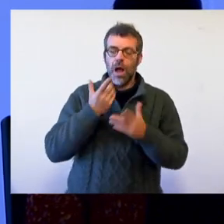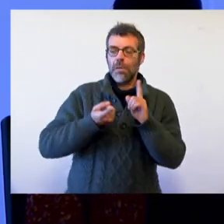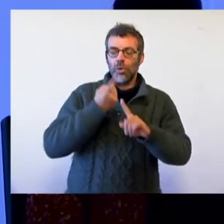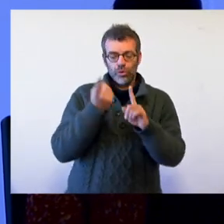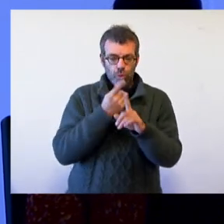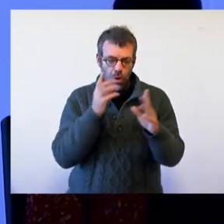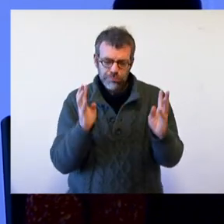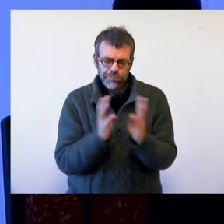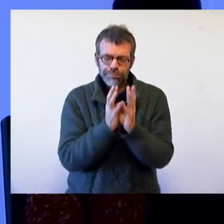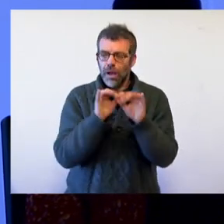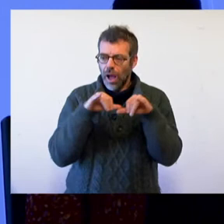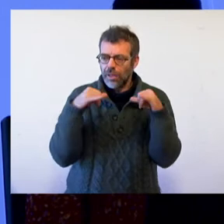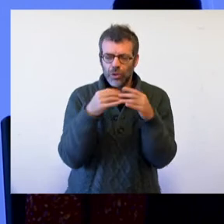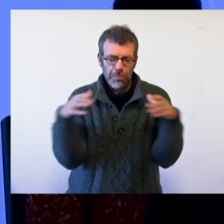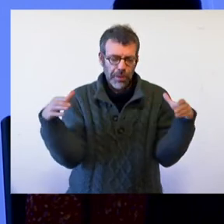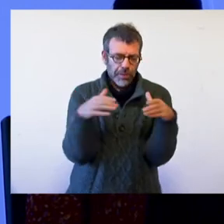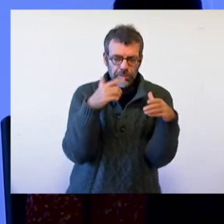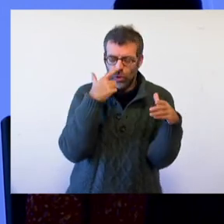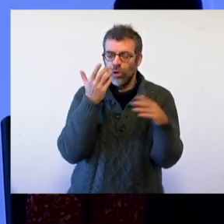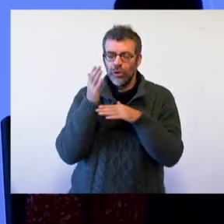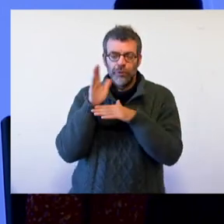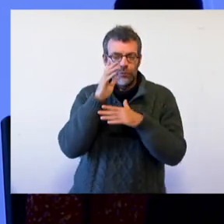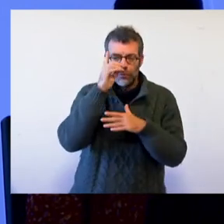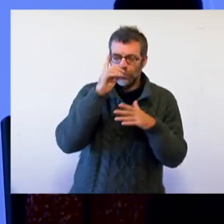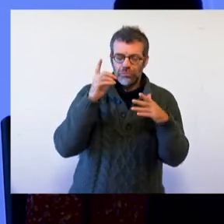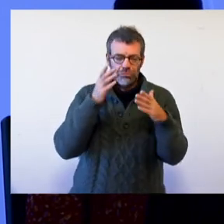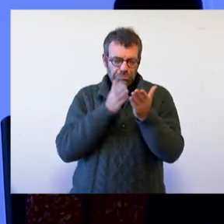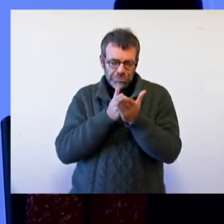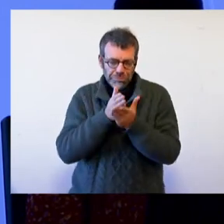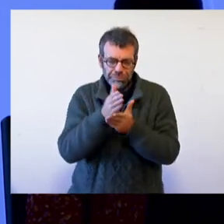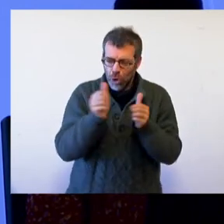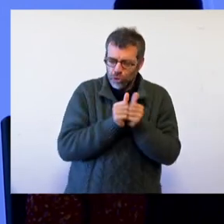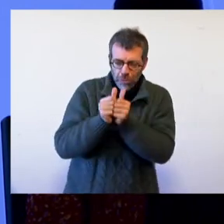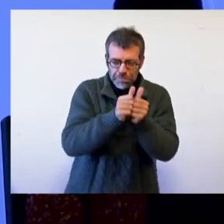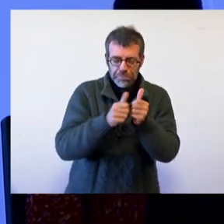montrer un visage d'unité. Je vous remercie,